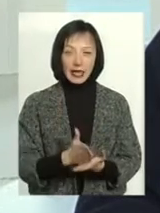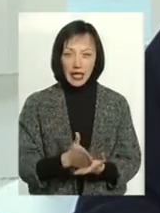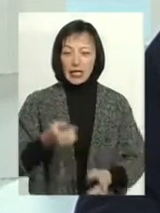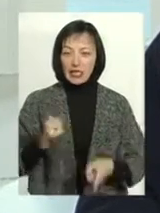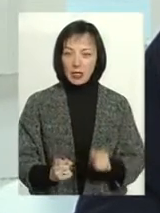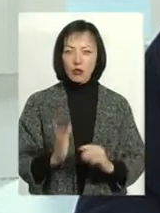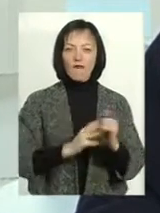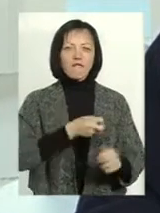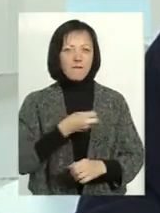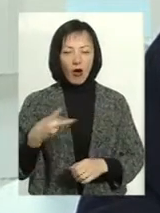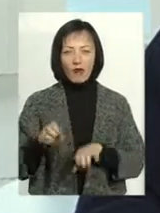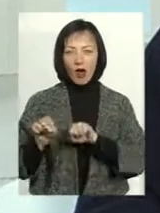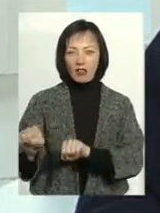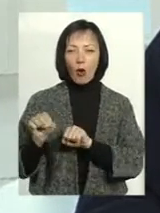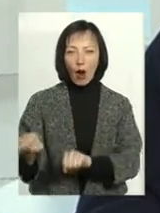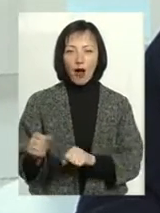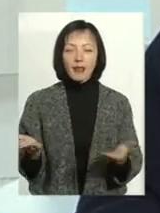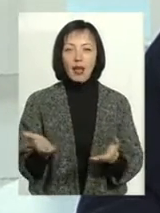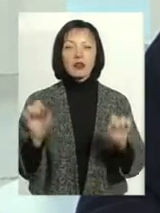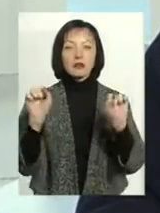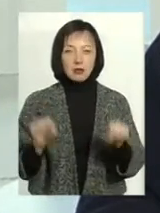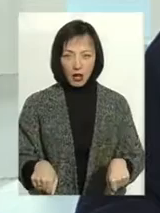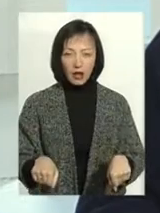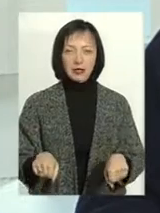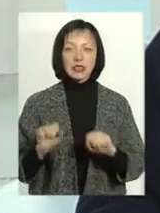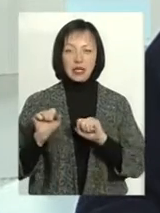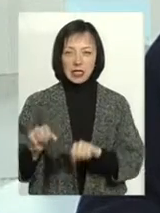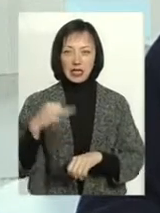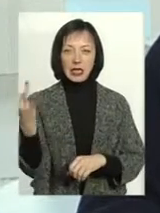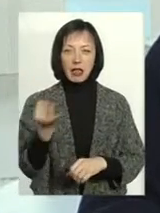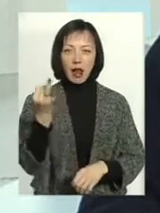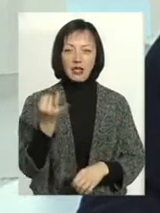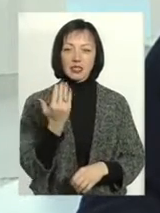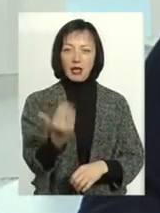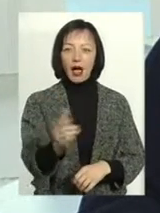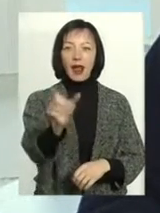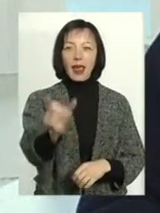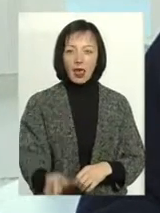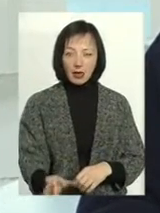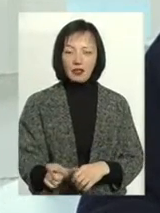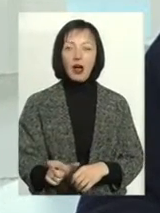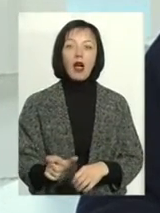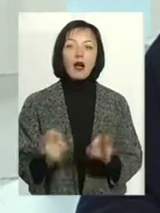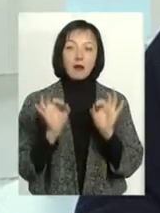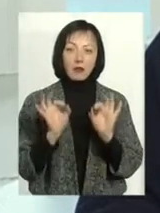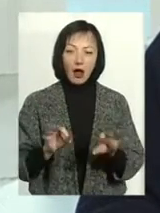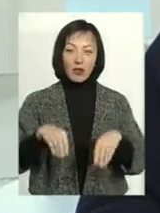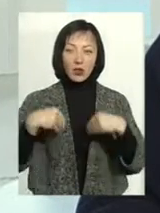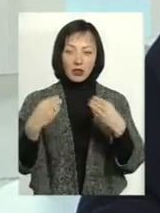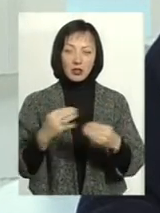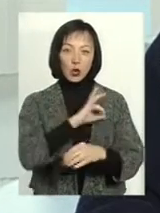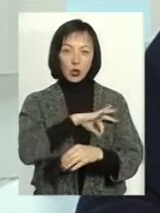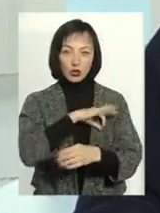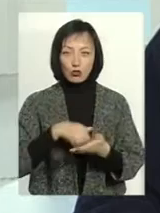дійсно фахові адвокати, які здатні захистити інтереси клієнта, здатні належним чином надати правову